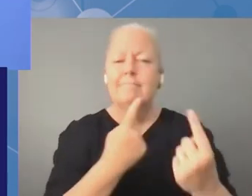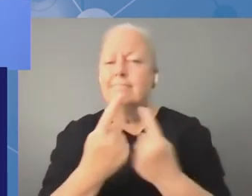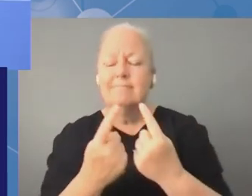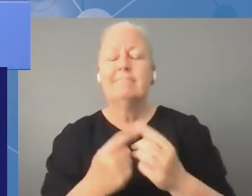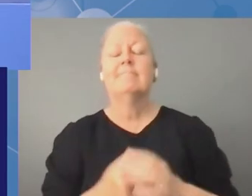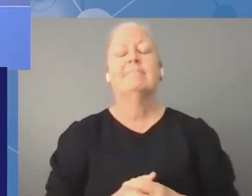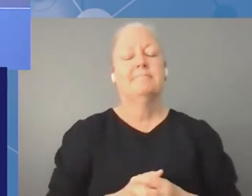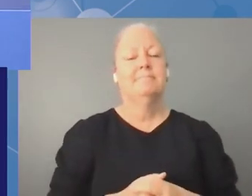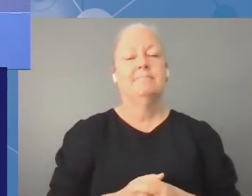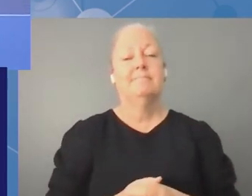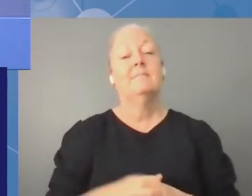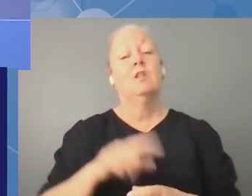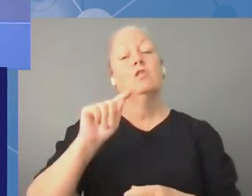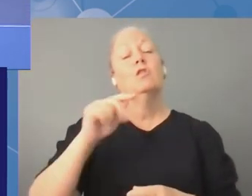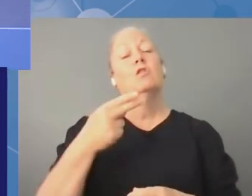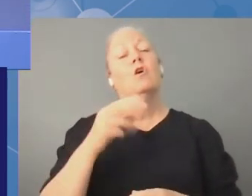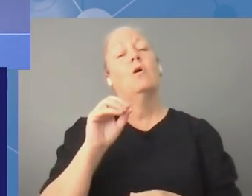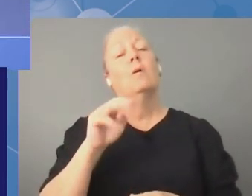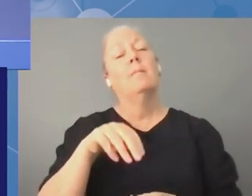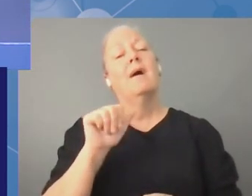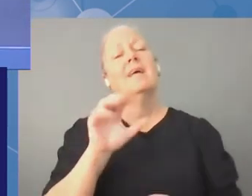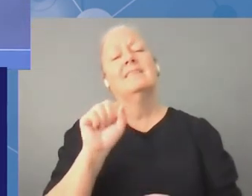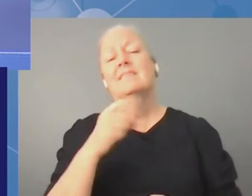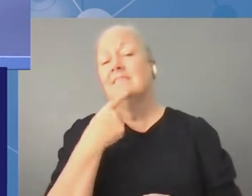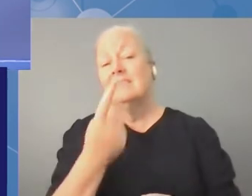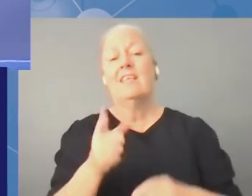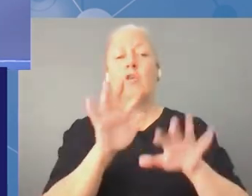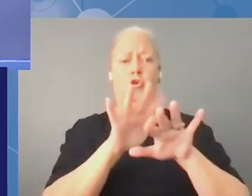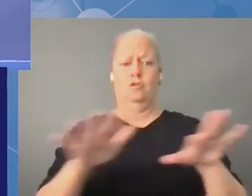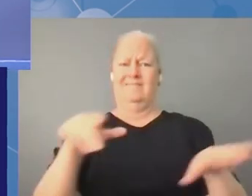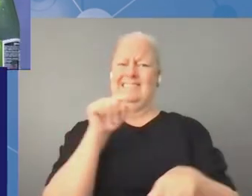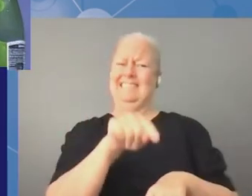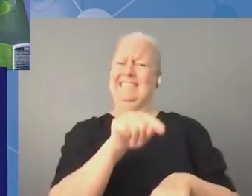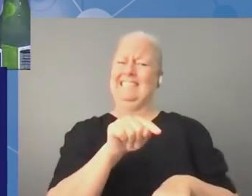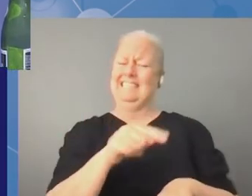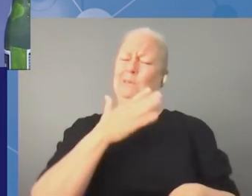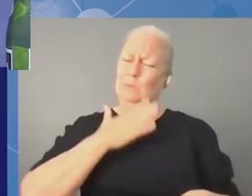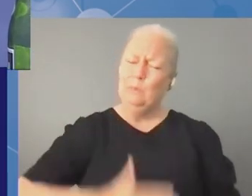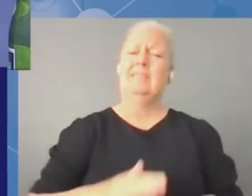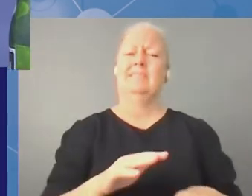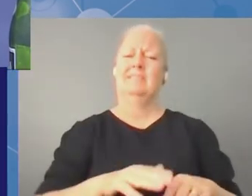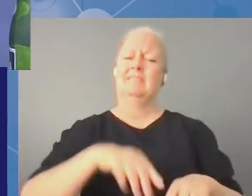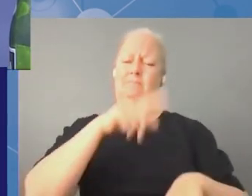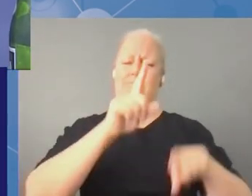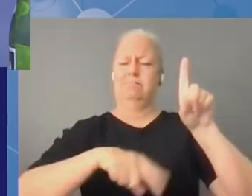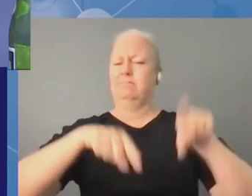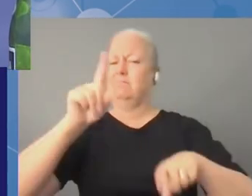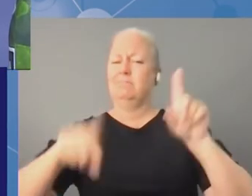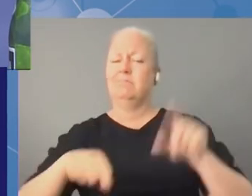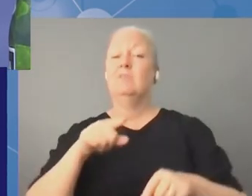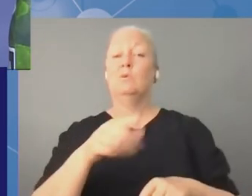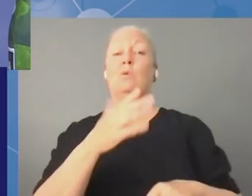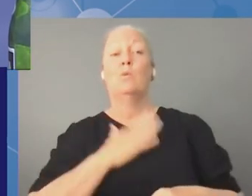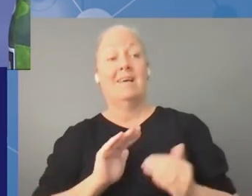على تعليقاتهم، وكما قال توماس، نحن نرى كيف هذا التنوع هو مهم وضروري،